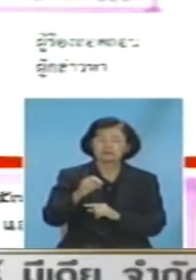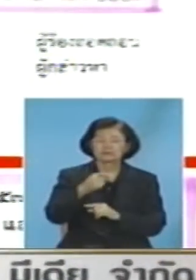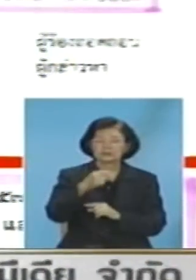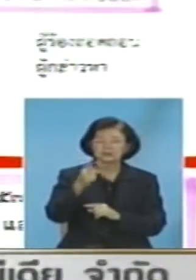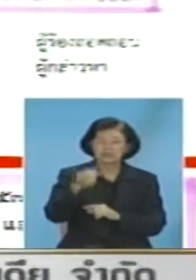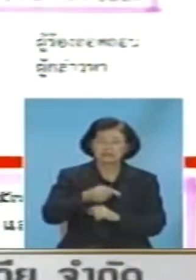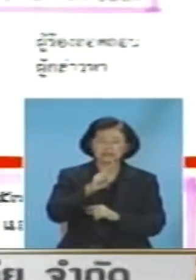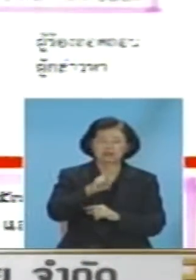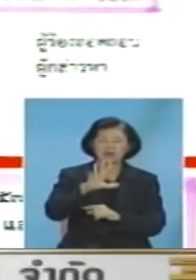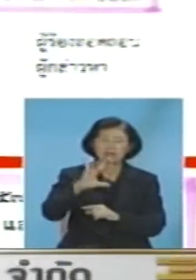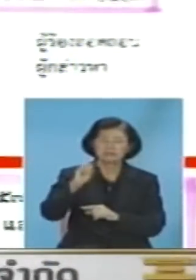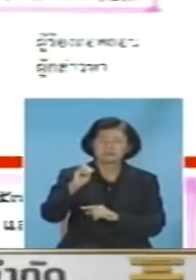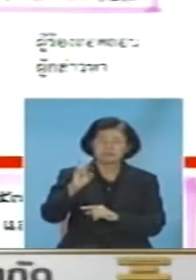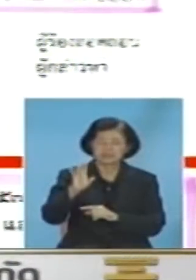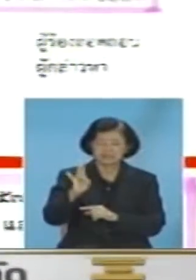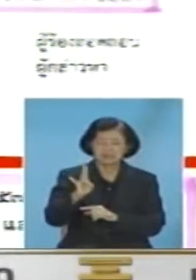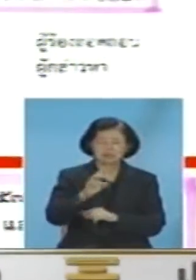539/7/2557เมื่อวันที่